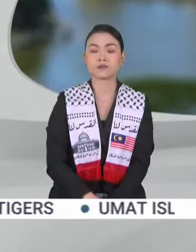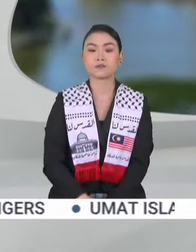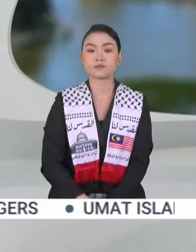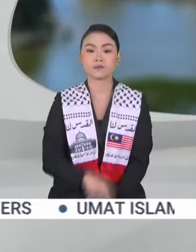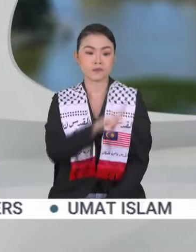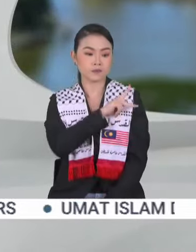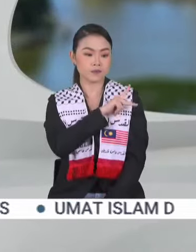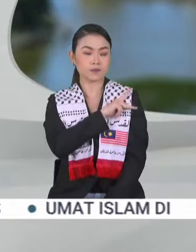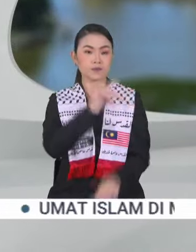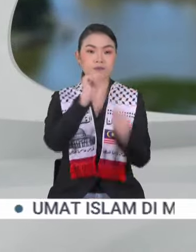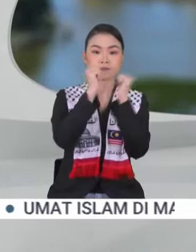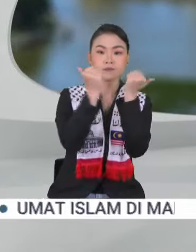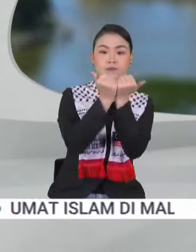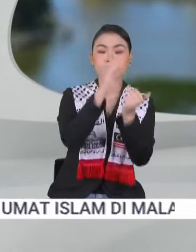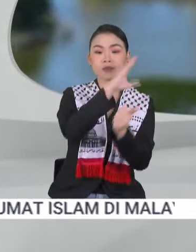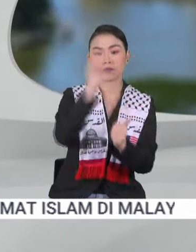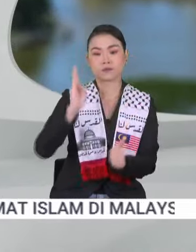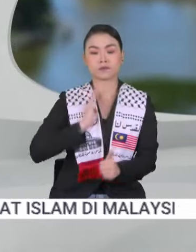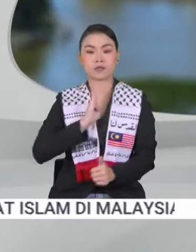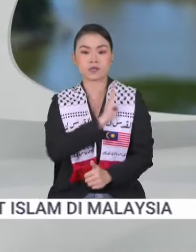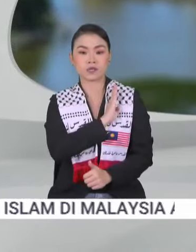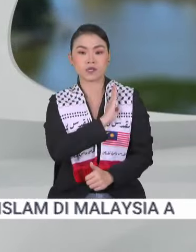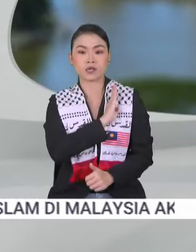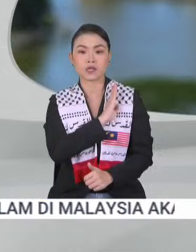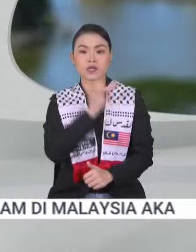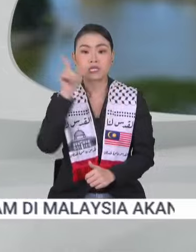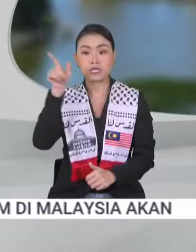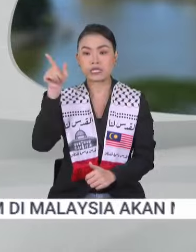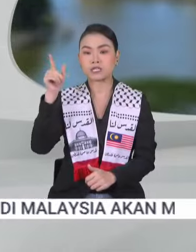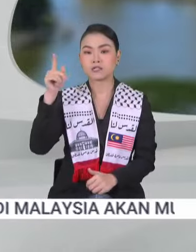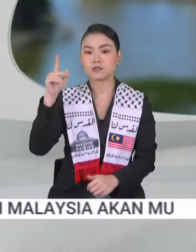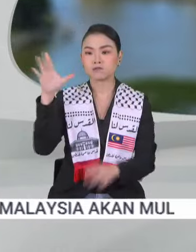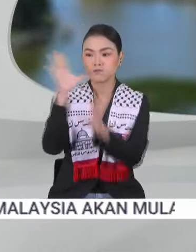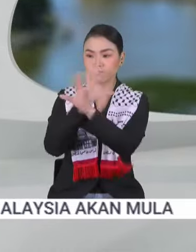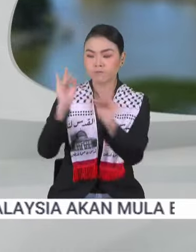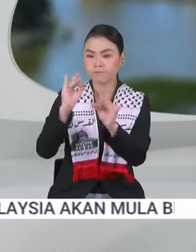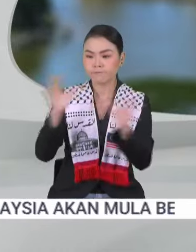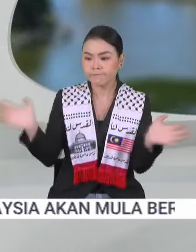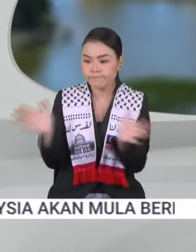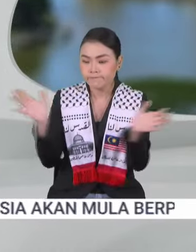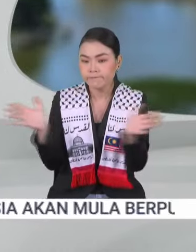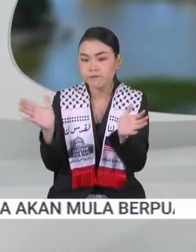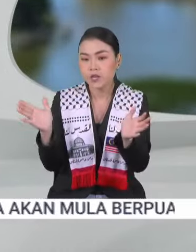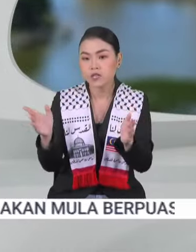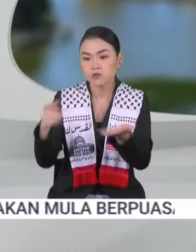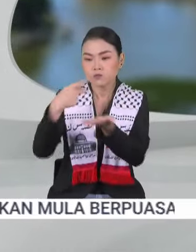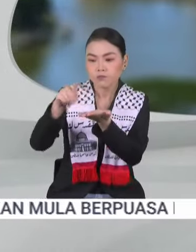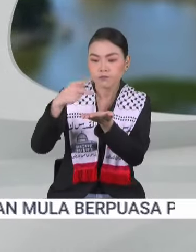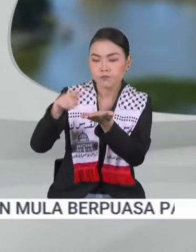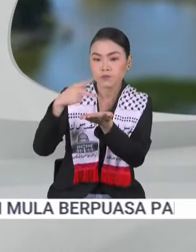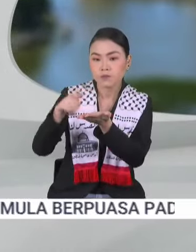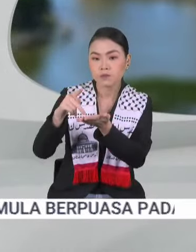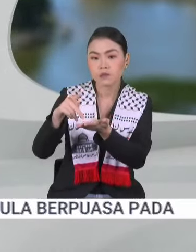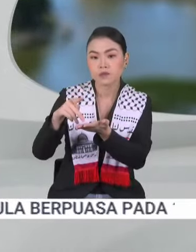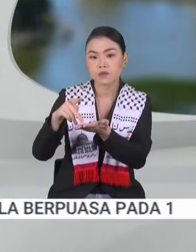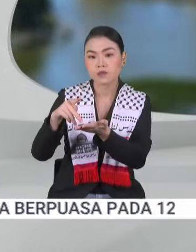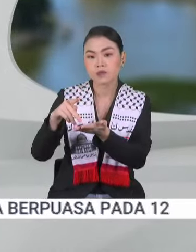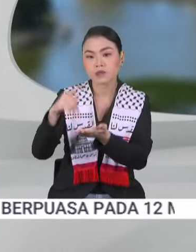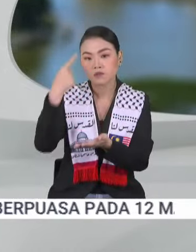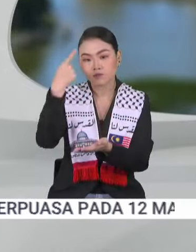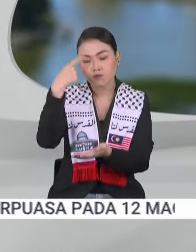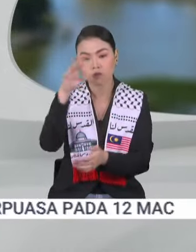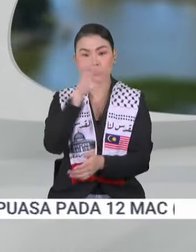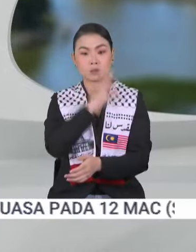ketua-ketua agensi dan badan-badan berkandun di Sarawak diminta lebih proaktif membelajakan dana awam untuk